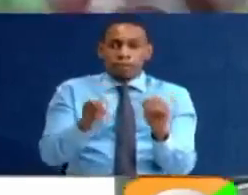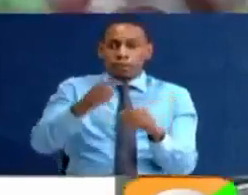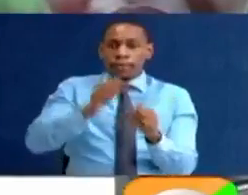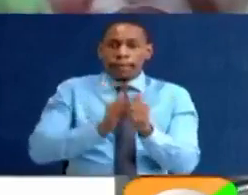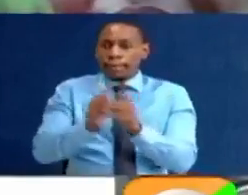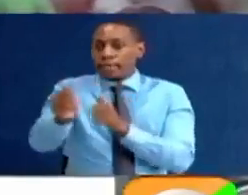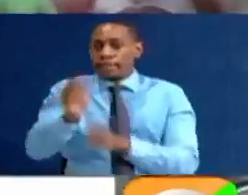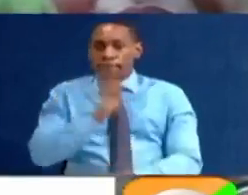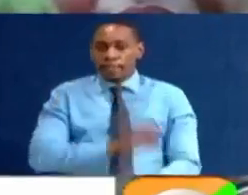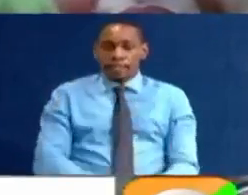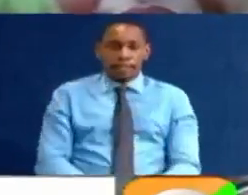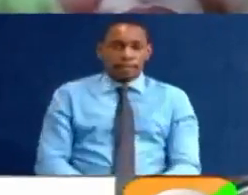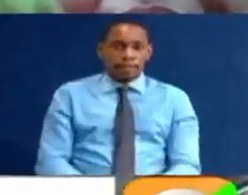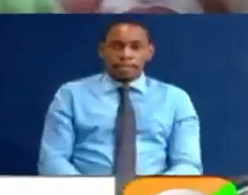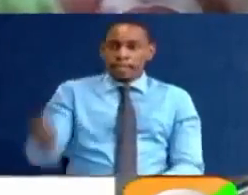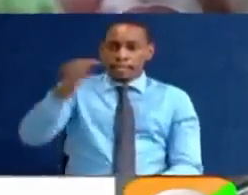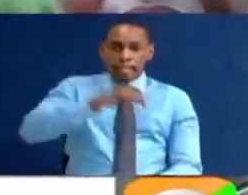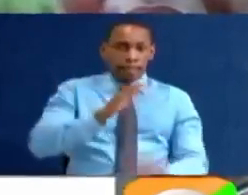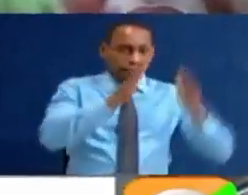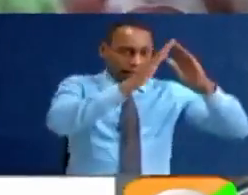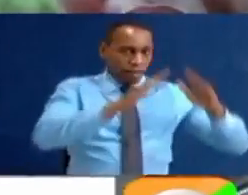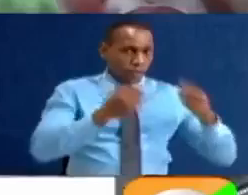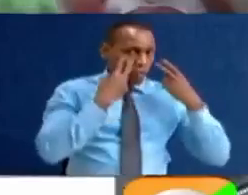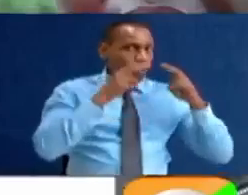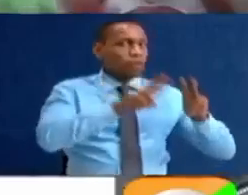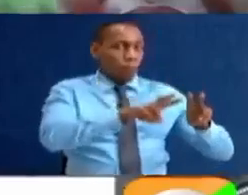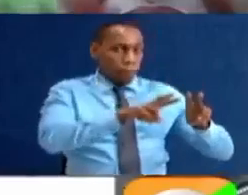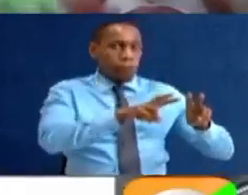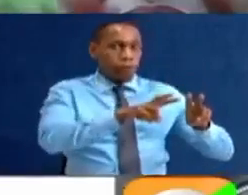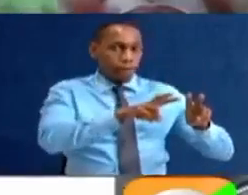tu. Tukakuja kwa nyumba kuangalia